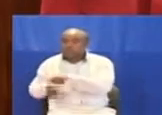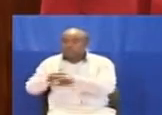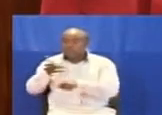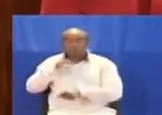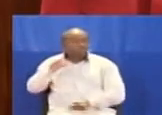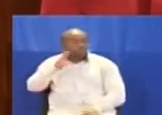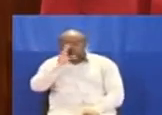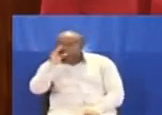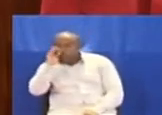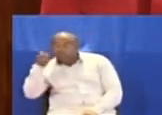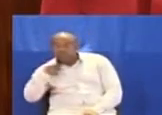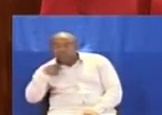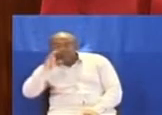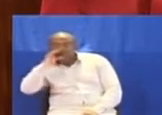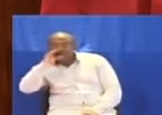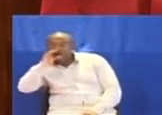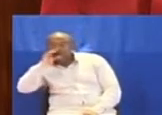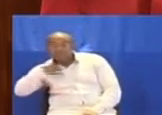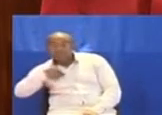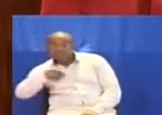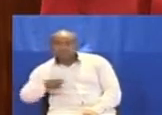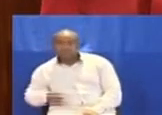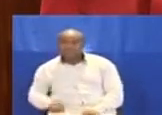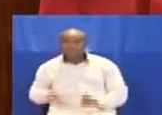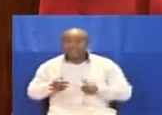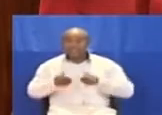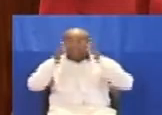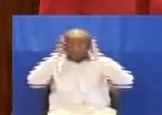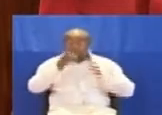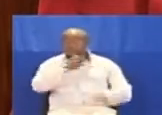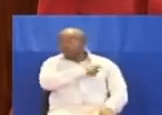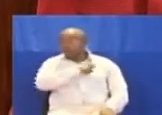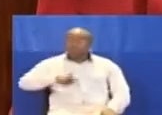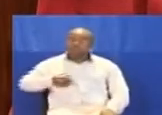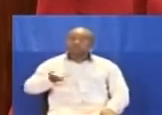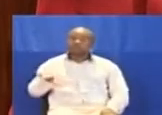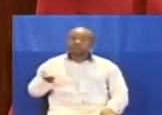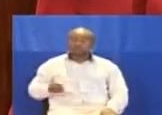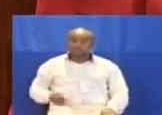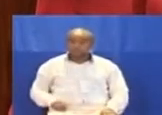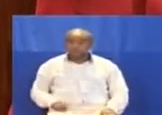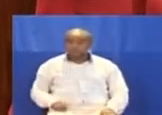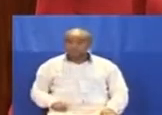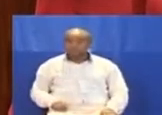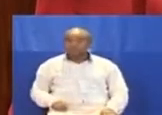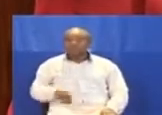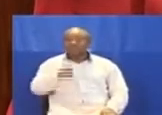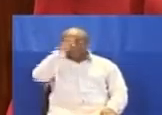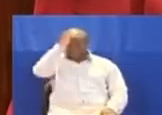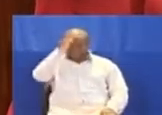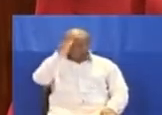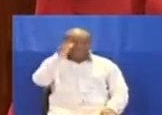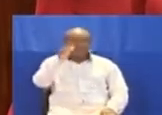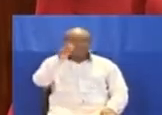alininongoneza. Lakini Mheshimiwa Rais ni mcha Mungu.